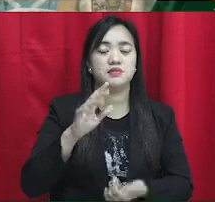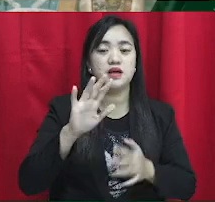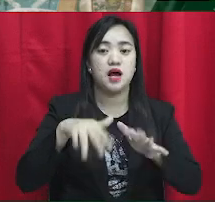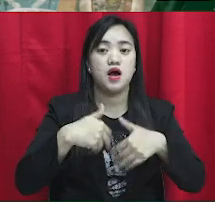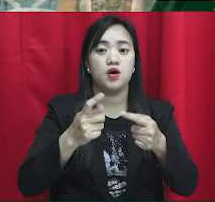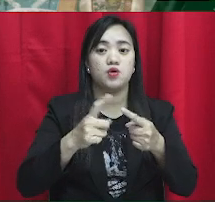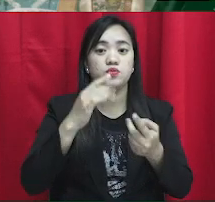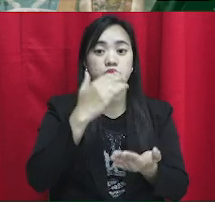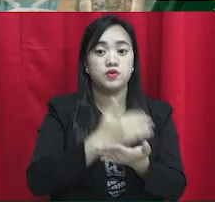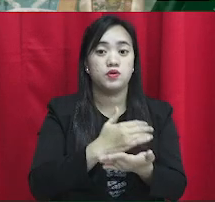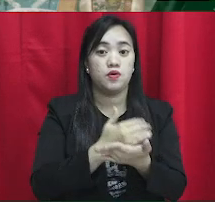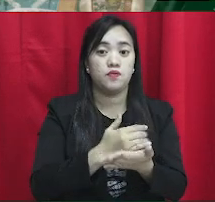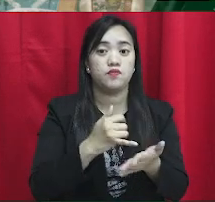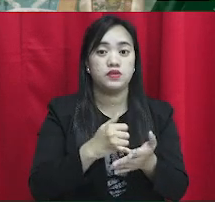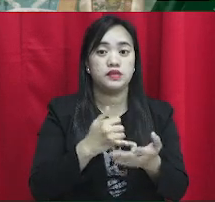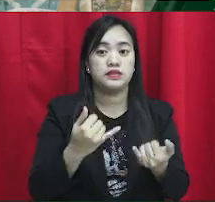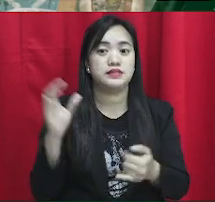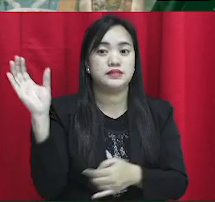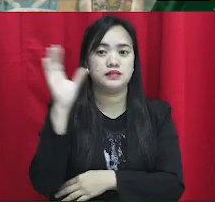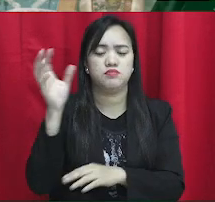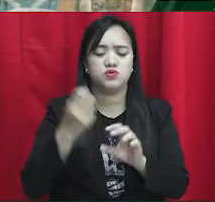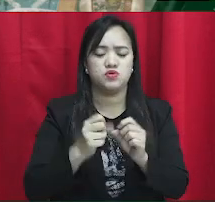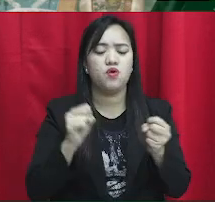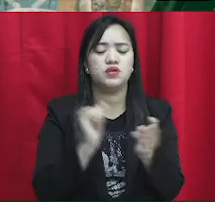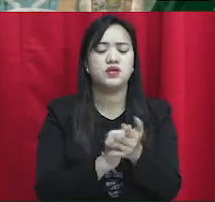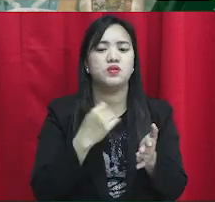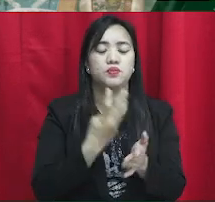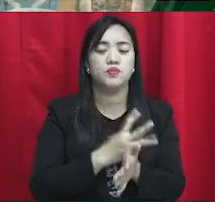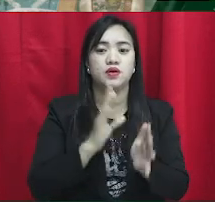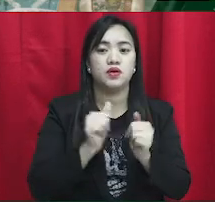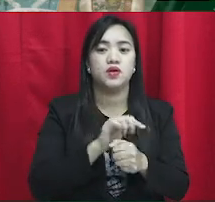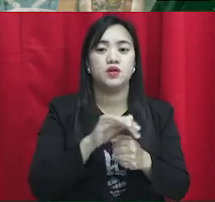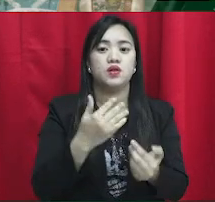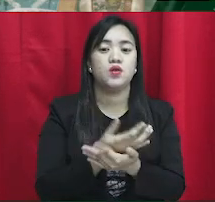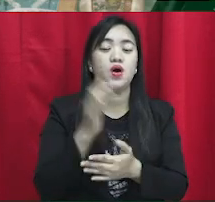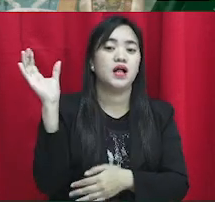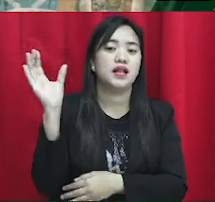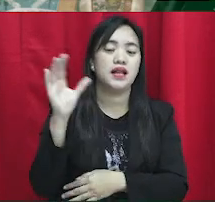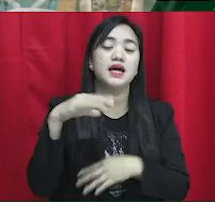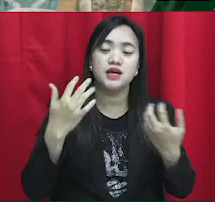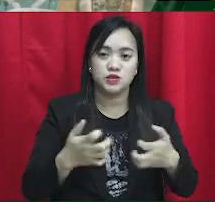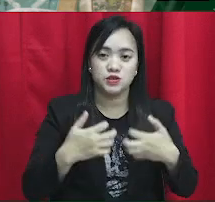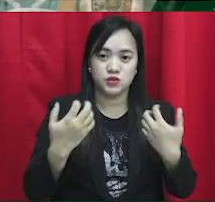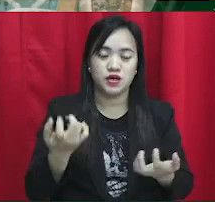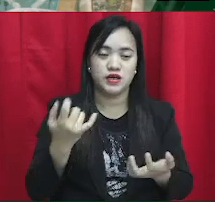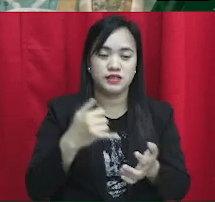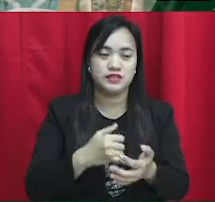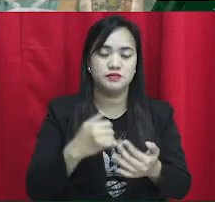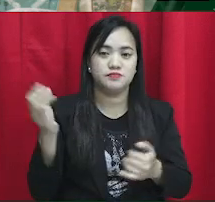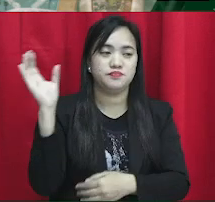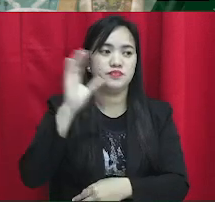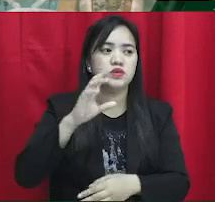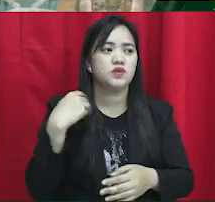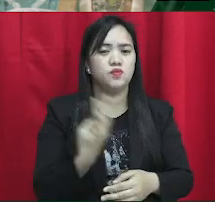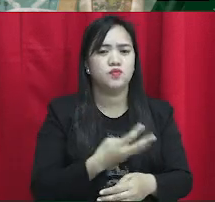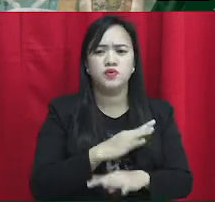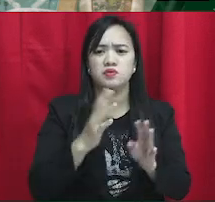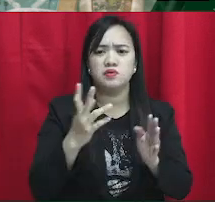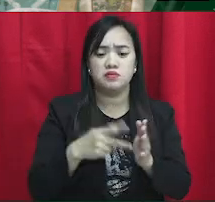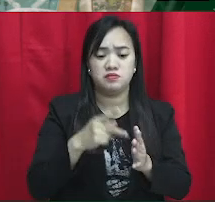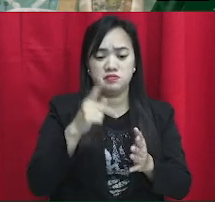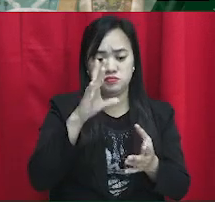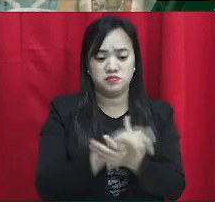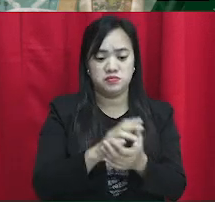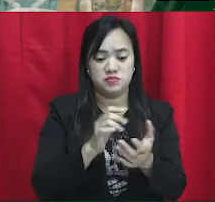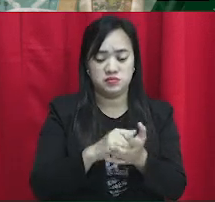Kasi alam niyo totoo yan, ma'am. Kasi para ma-enjoy at ma-center. Kaya katulad doon, sinabi niyo kanina, if we're not going to live healthy this Christmas season, kasi